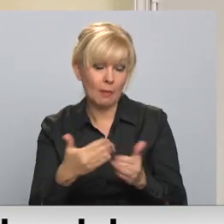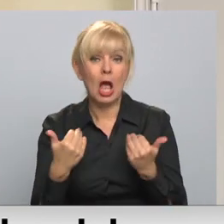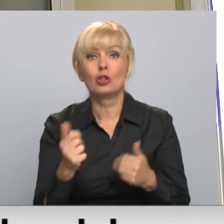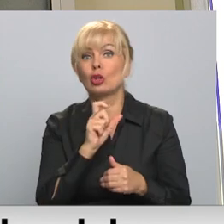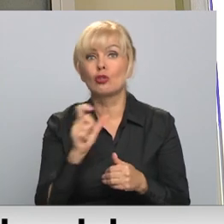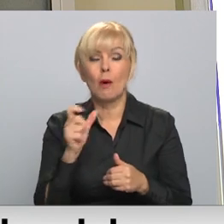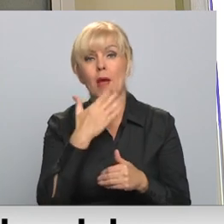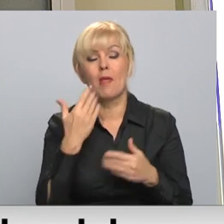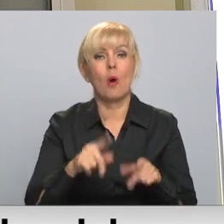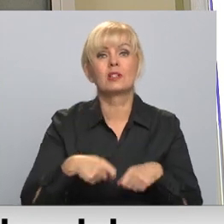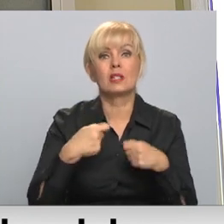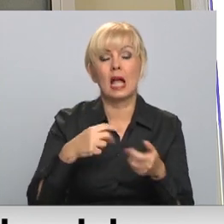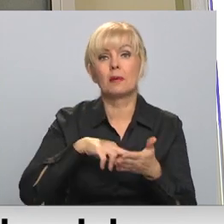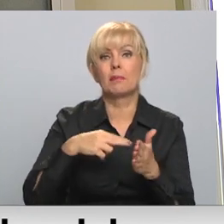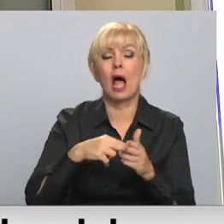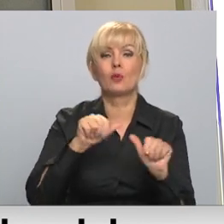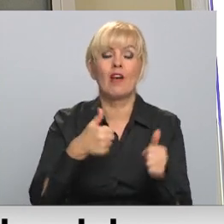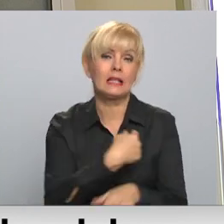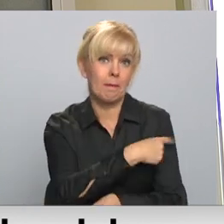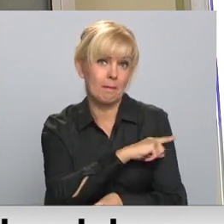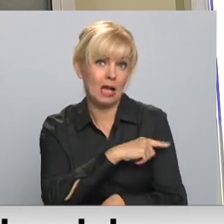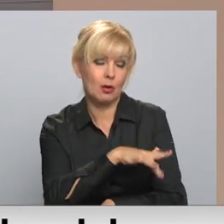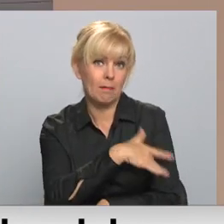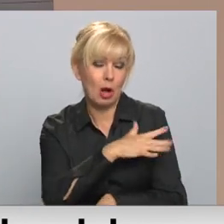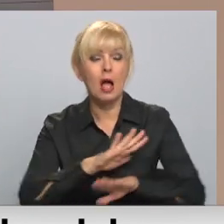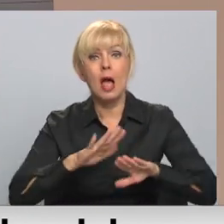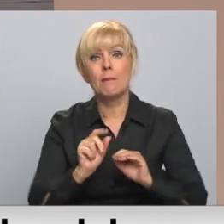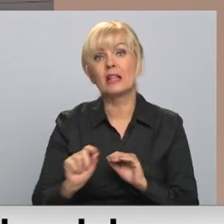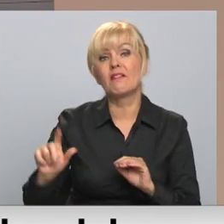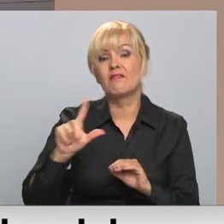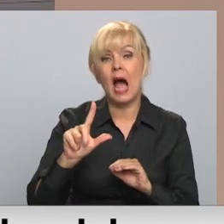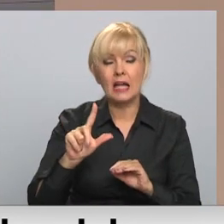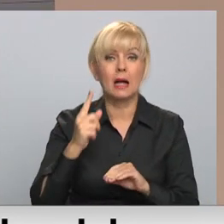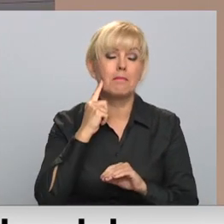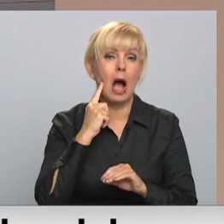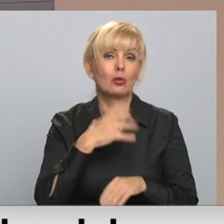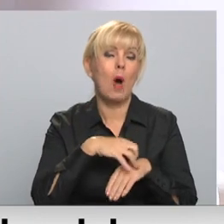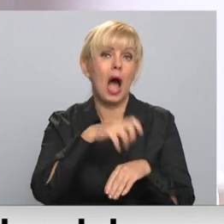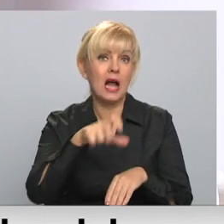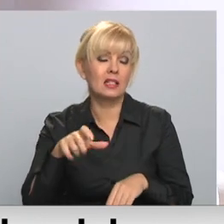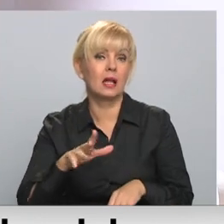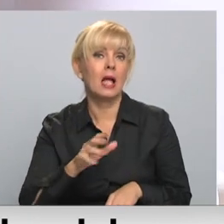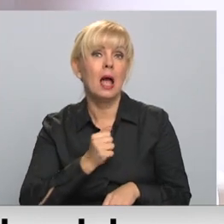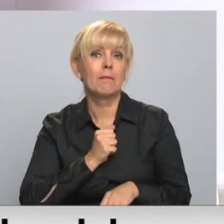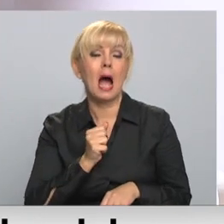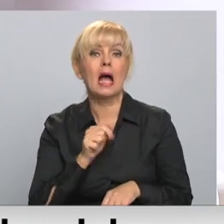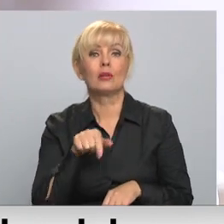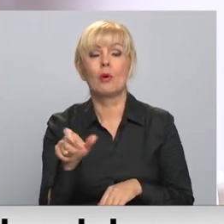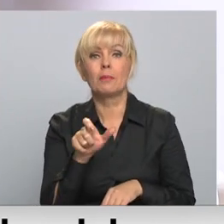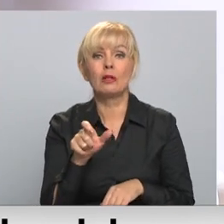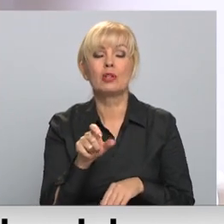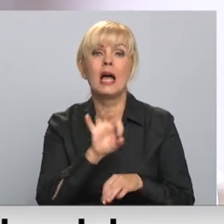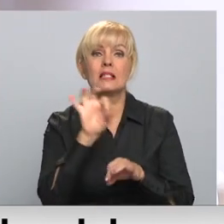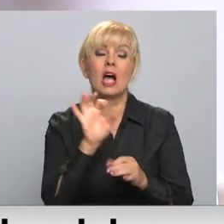vairs netiek sniegti plānveida medicīniskie pakalpojumi. Taču visvairāk Madonas mediķi baidās no brīža, kad nāksies sākt šķirot,